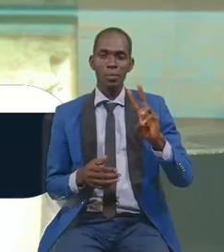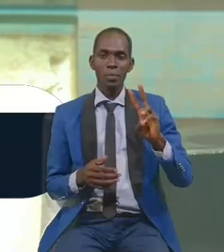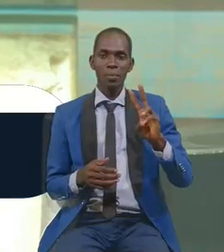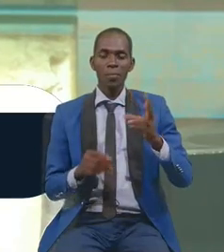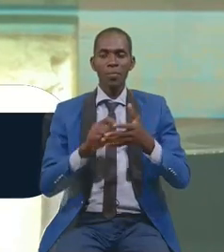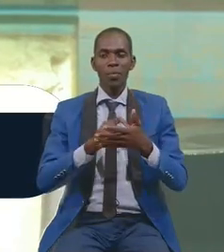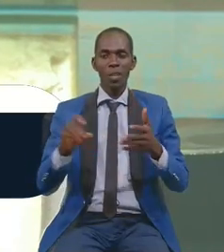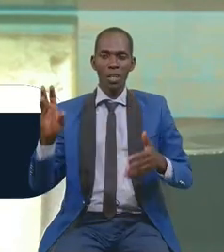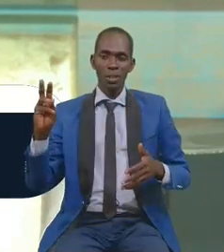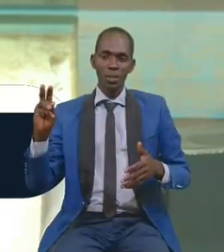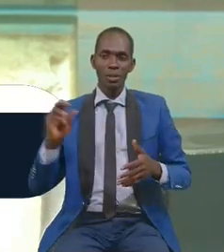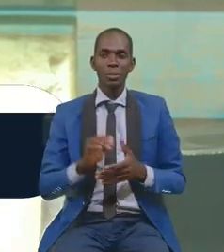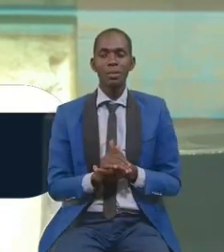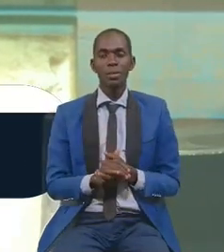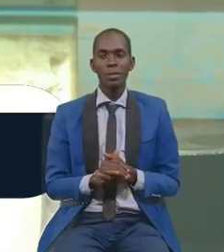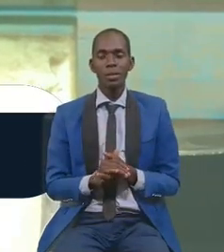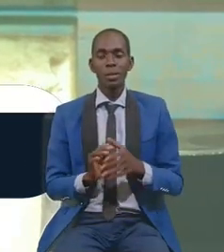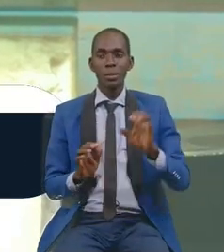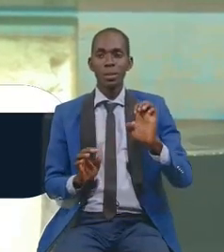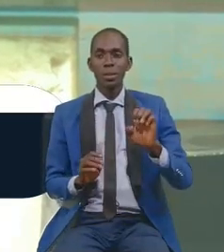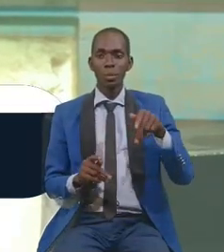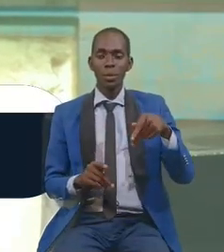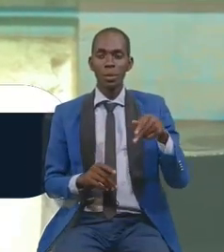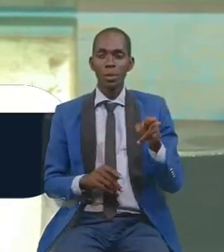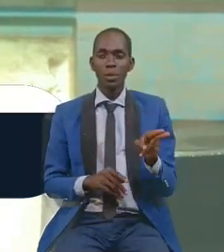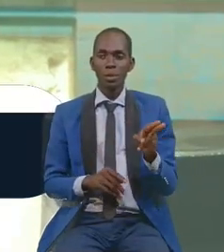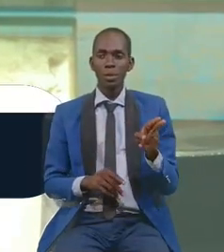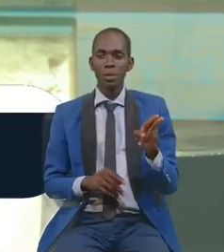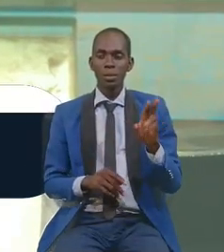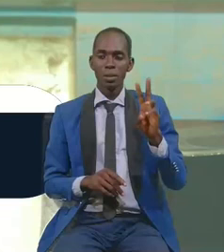Verset 16. Éphésiens 6, 16.